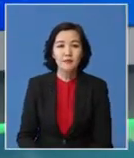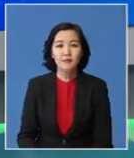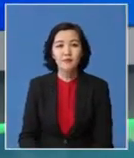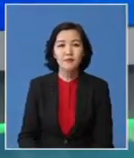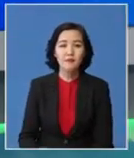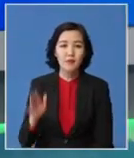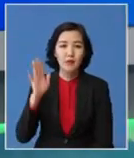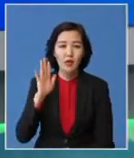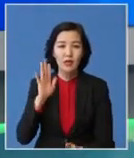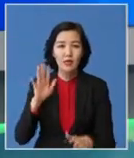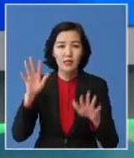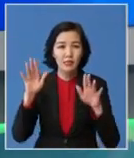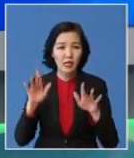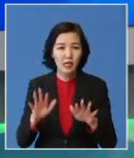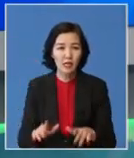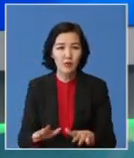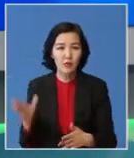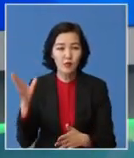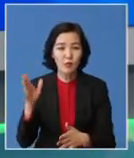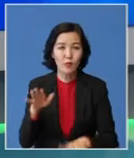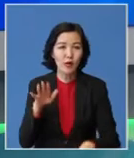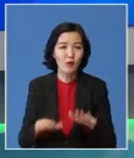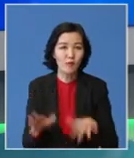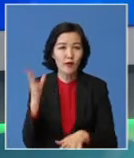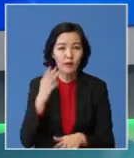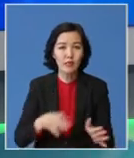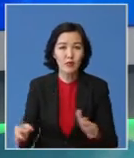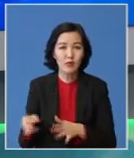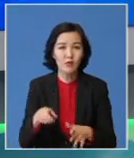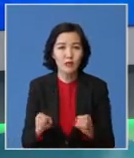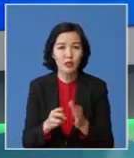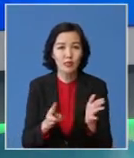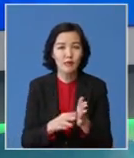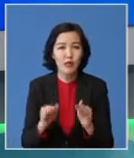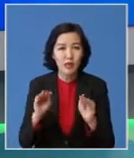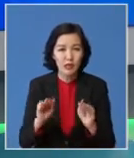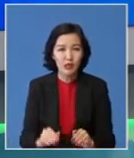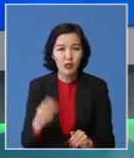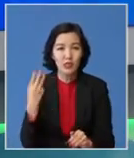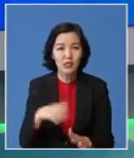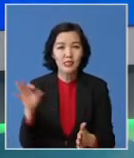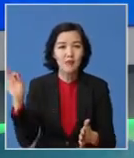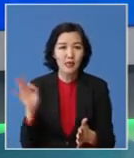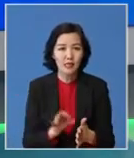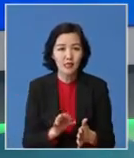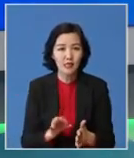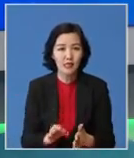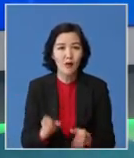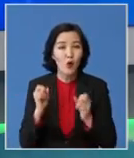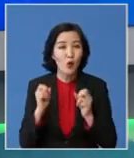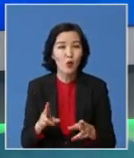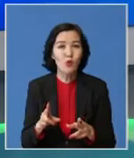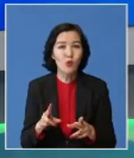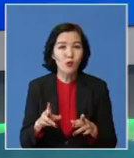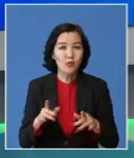Снежный покров в Алматинской области в сравнении с 2017 годом ниже на 30%. Угрозы схода